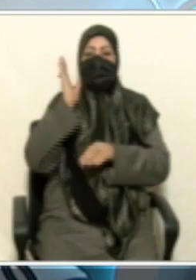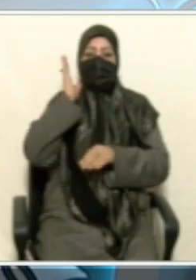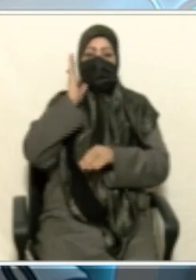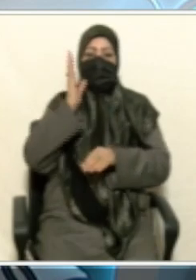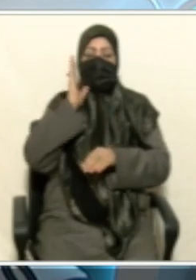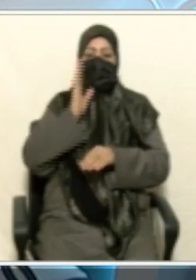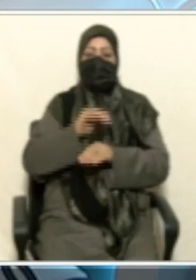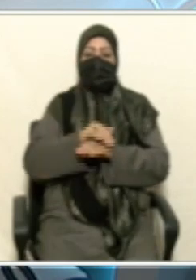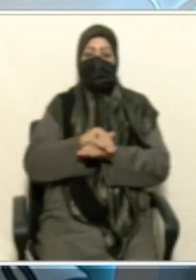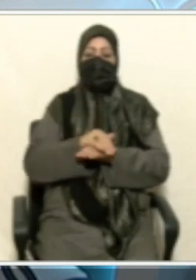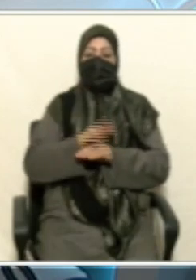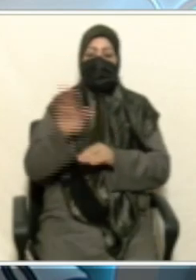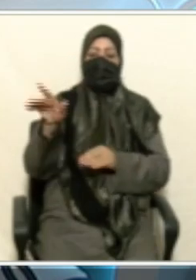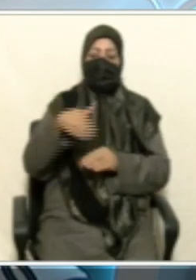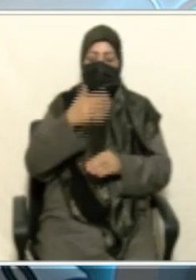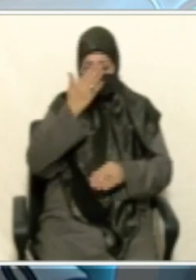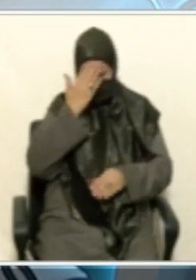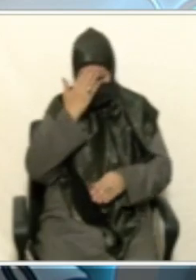وانا كبرت